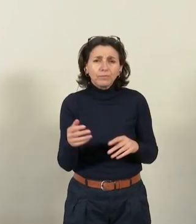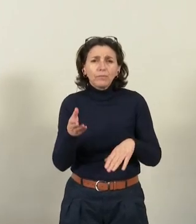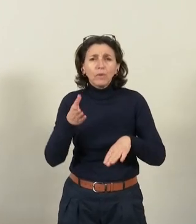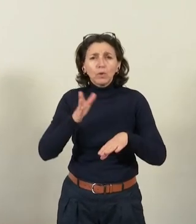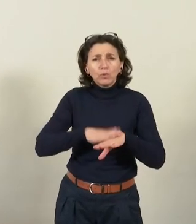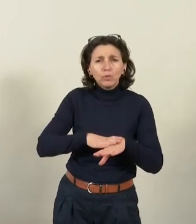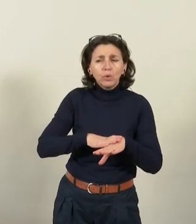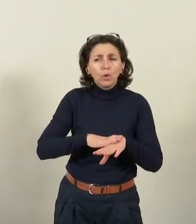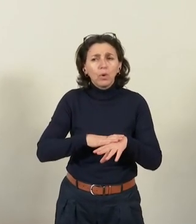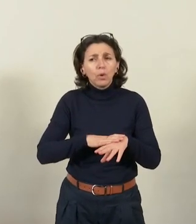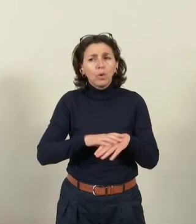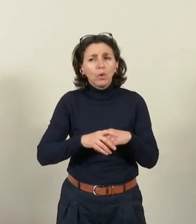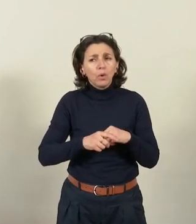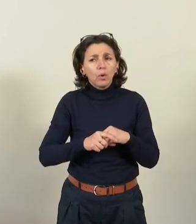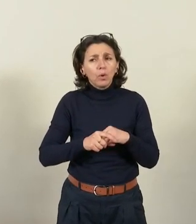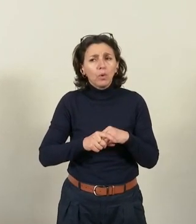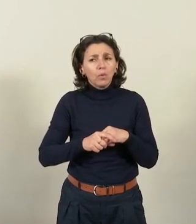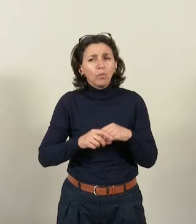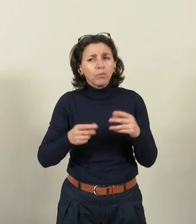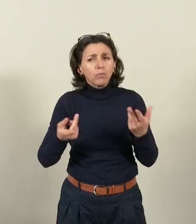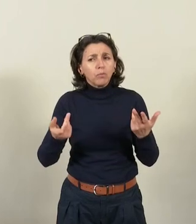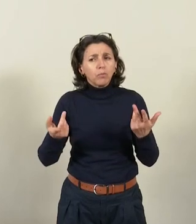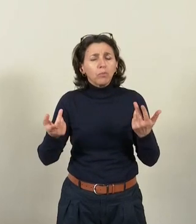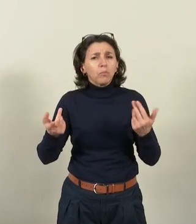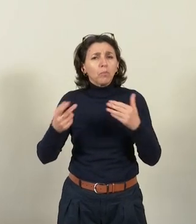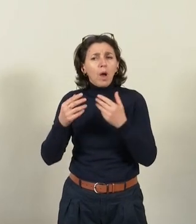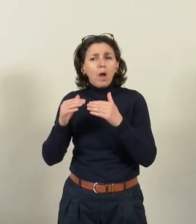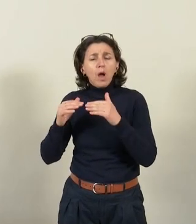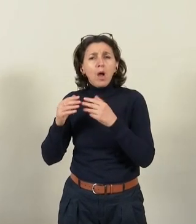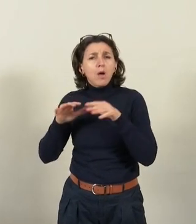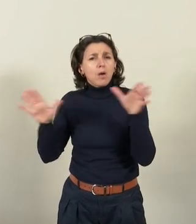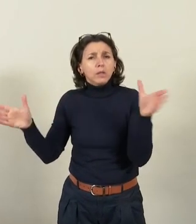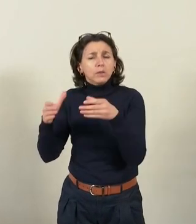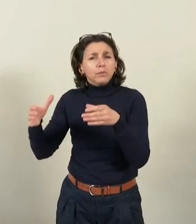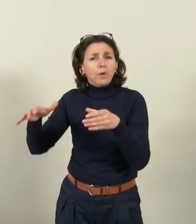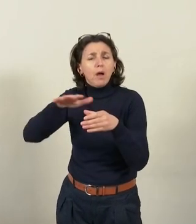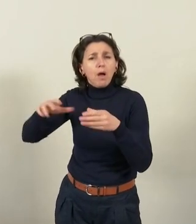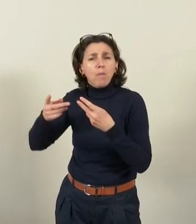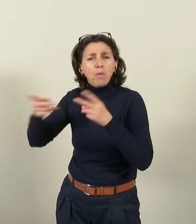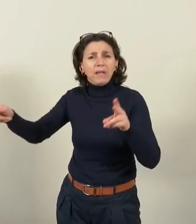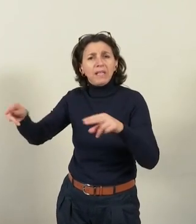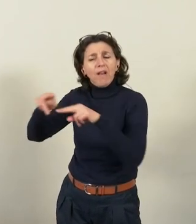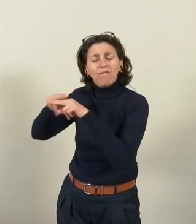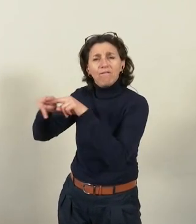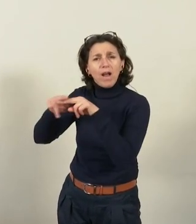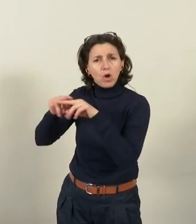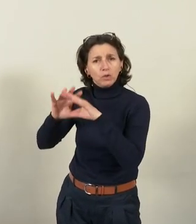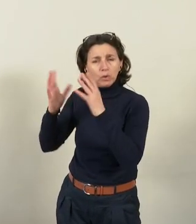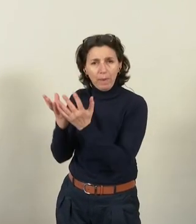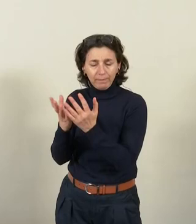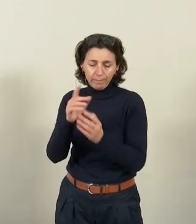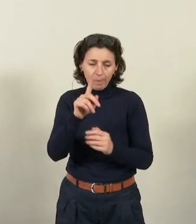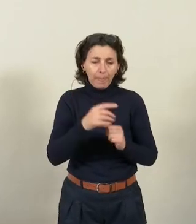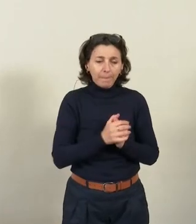vacance dans le le parc public je rappelle que le service hgiène Santé en fait lorsque il est